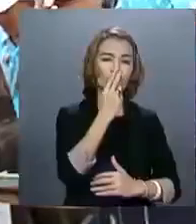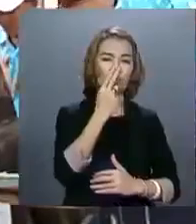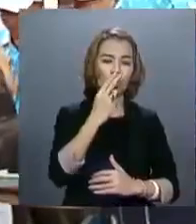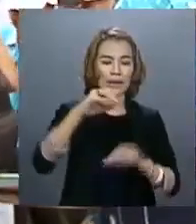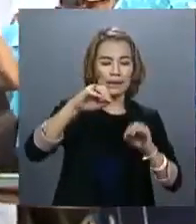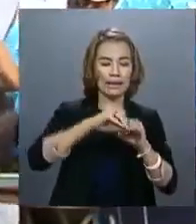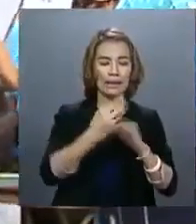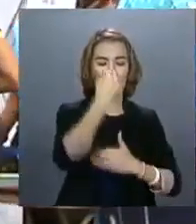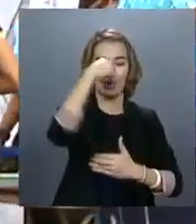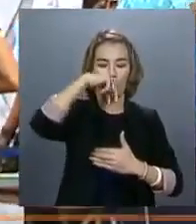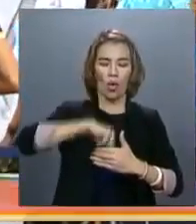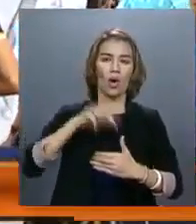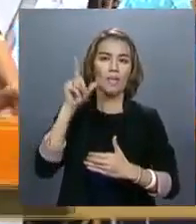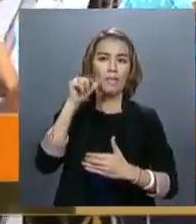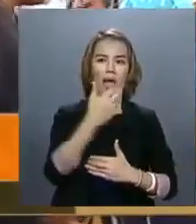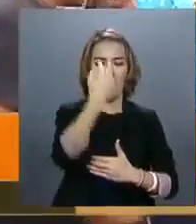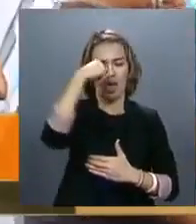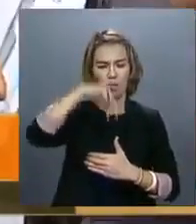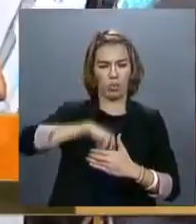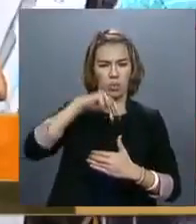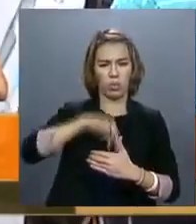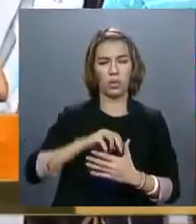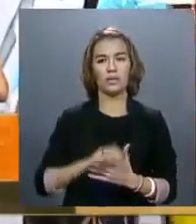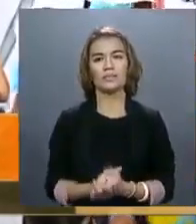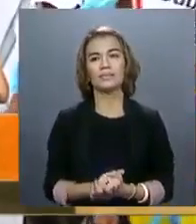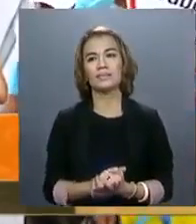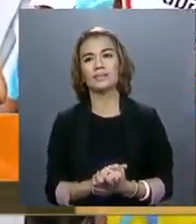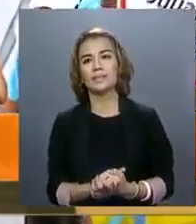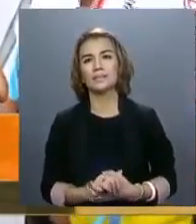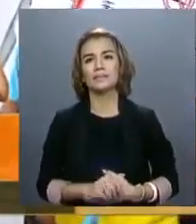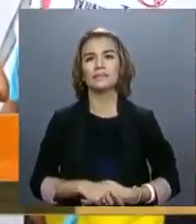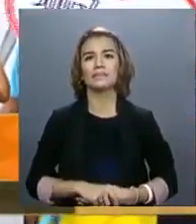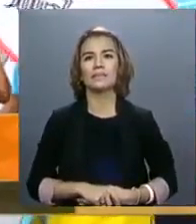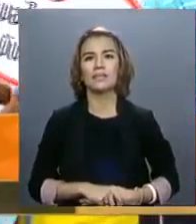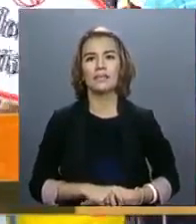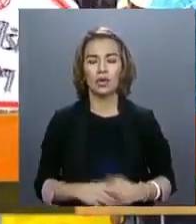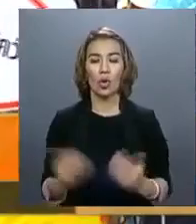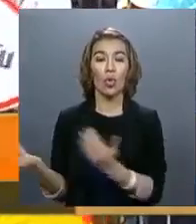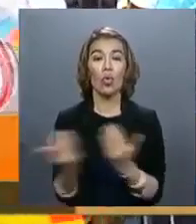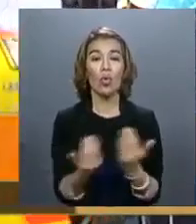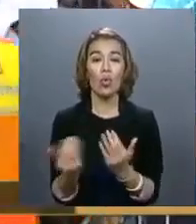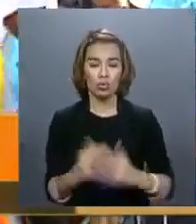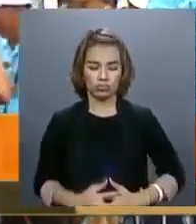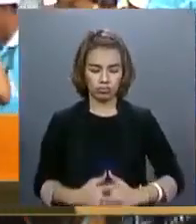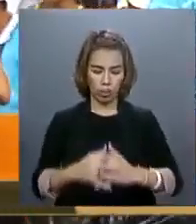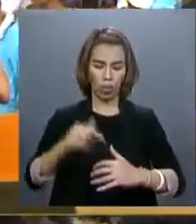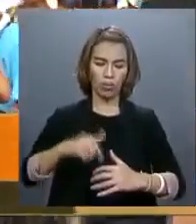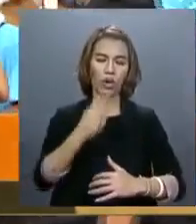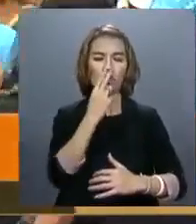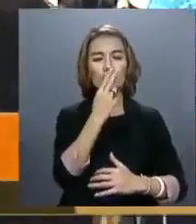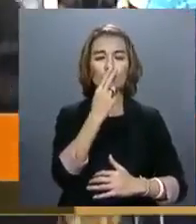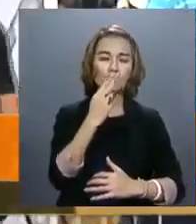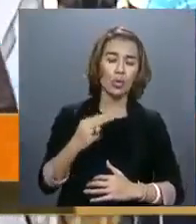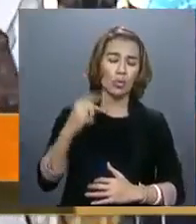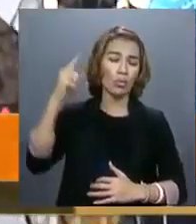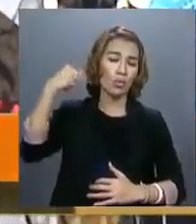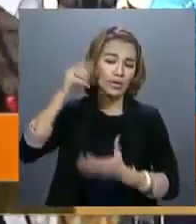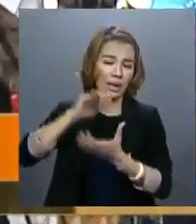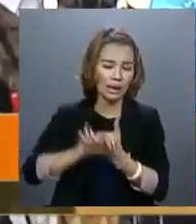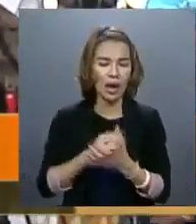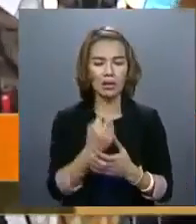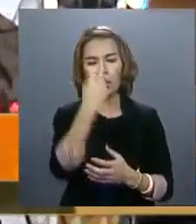ที่ช้ากว่าเด็กปกติไม่อยู่นิ่งโดยแพทย์ระบุว่าเป็นโรคสมาธิสั้นสาเหตุมาจากการได้รับควันบุหรี่ตั้งแต่อยู่ในครร